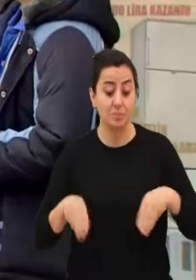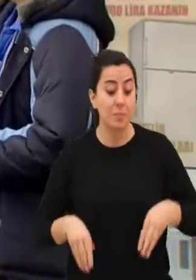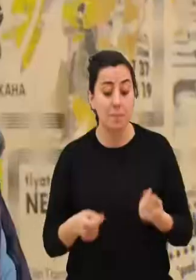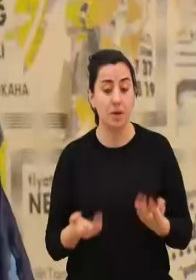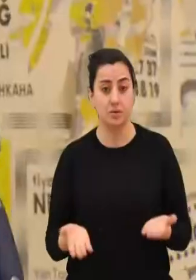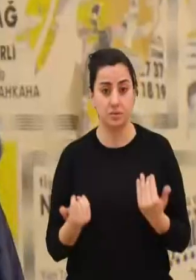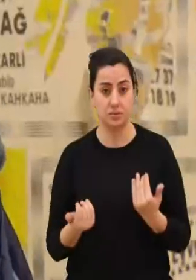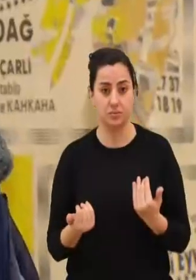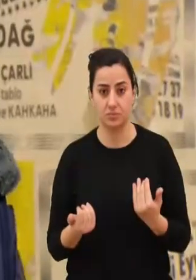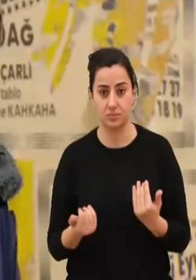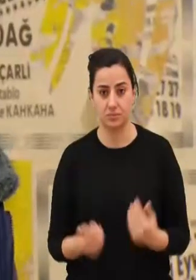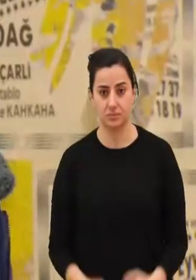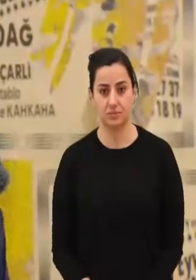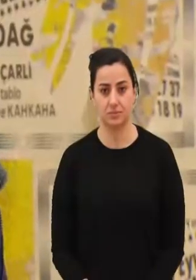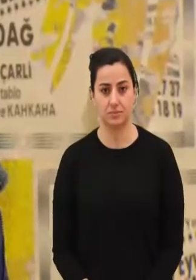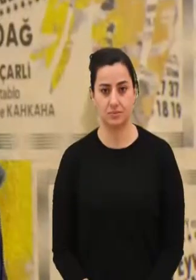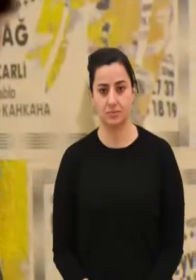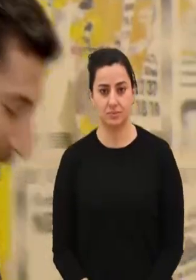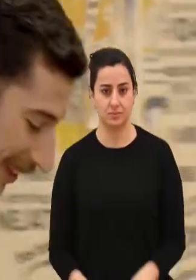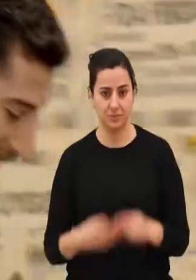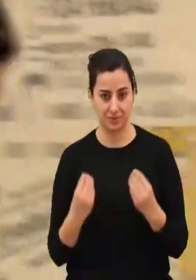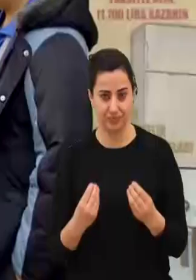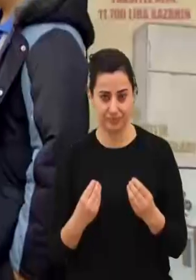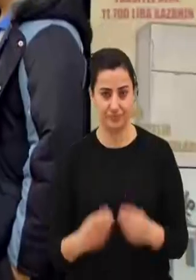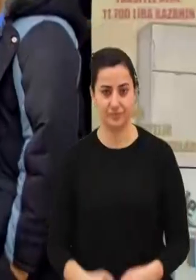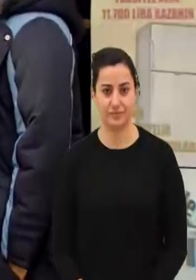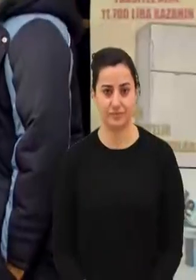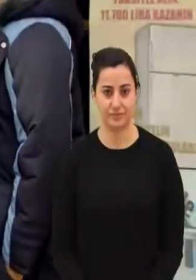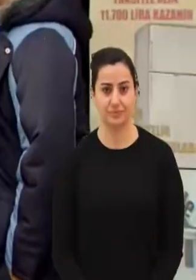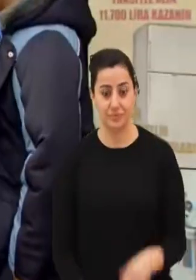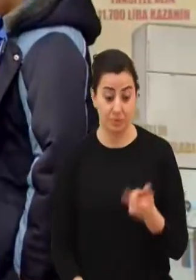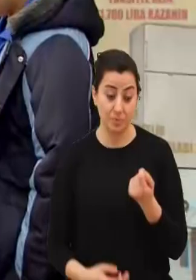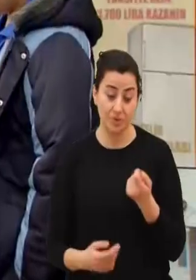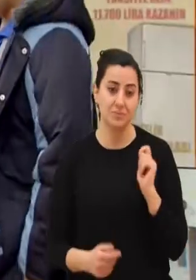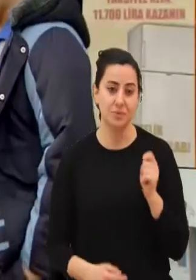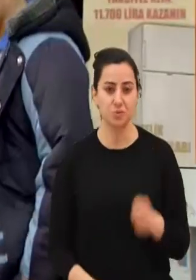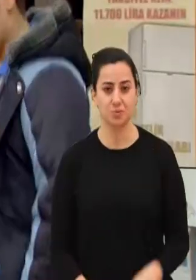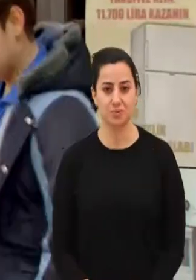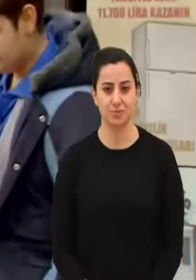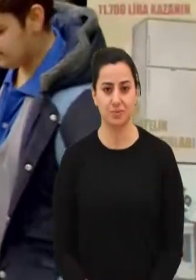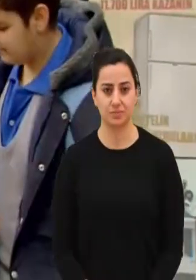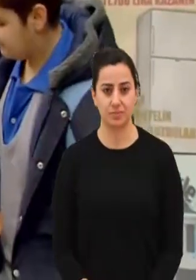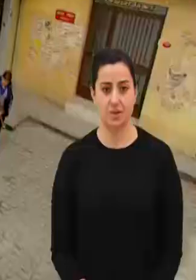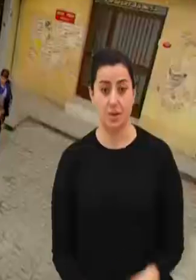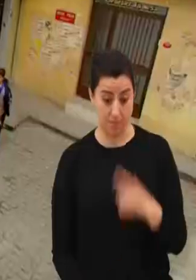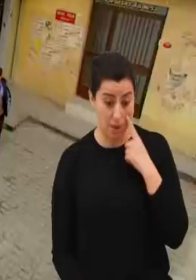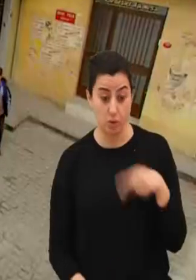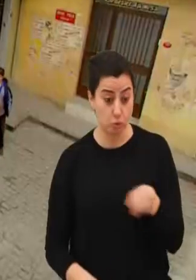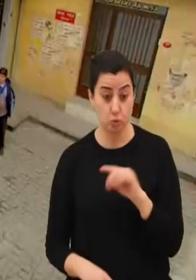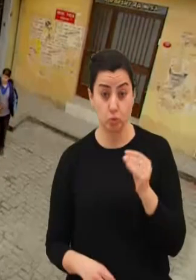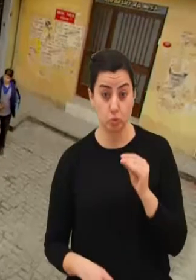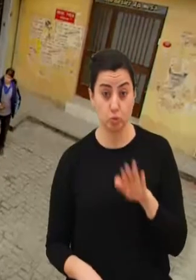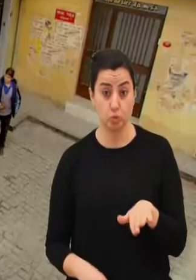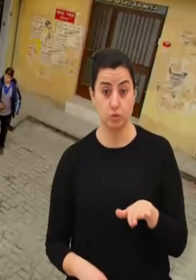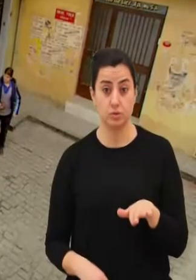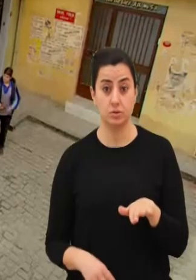cebe. Çünkü her güzel karşılığın bir de ücreti var. Öyle değil mi? Şimdi bakın çocuklar bir şey söyleyeceğim bu